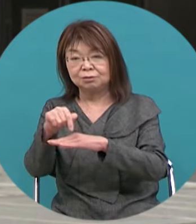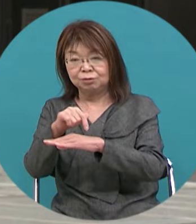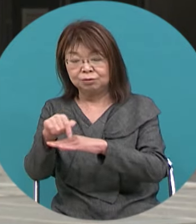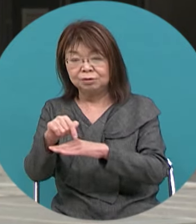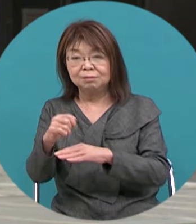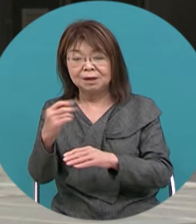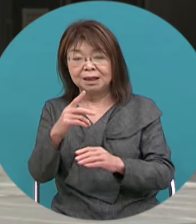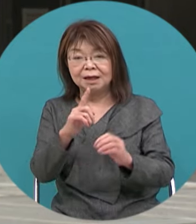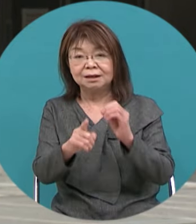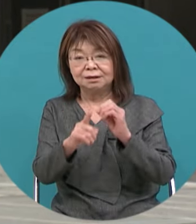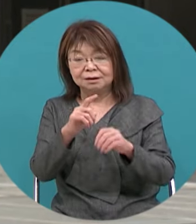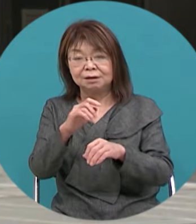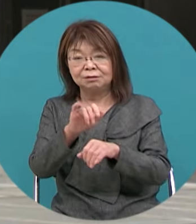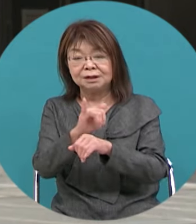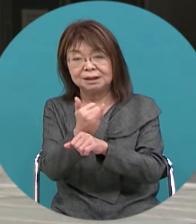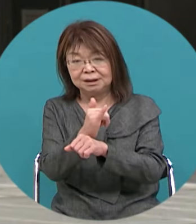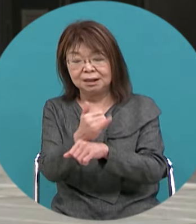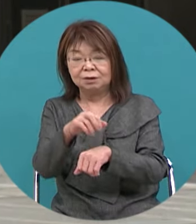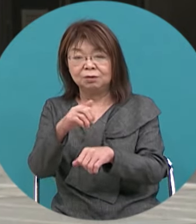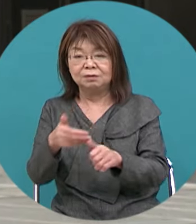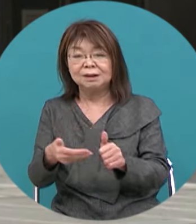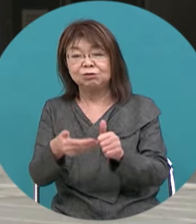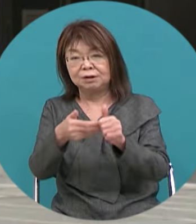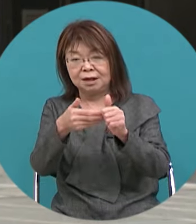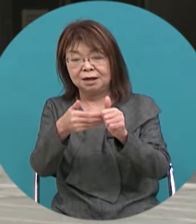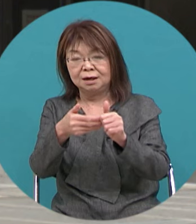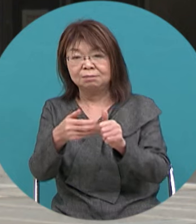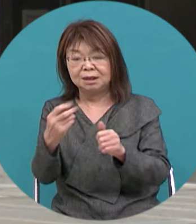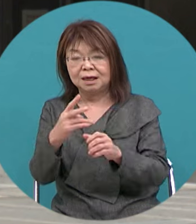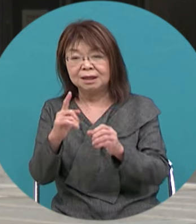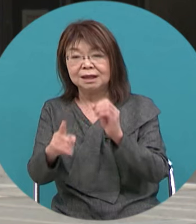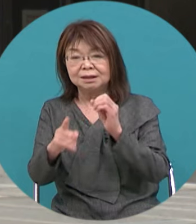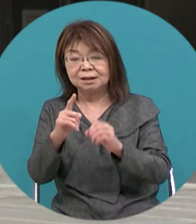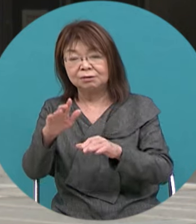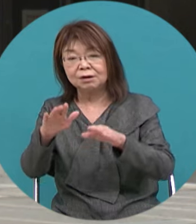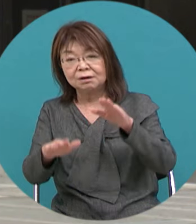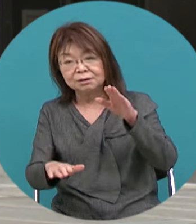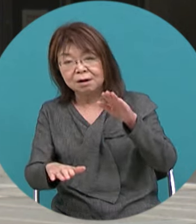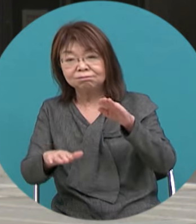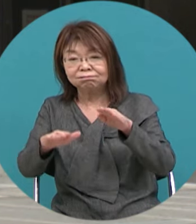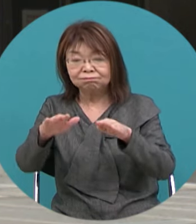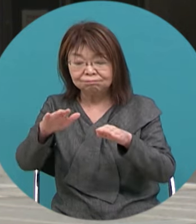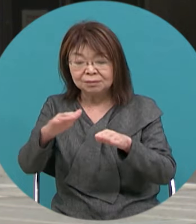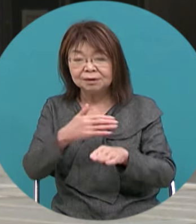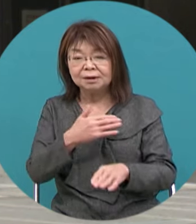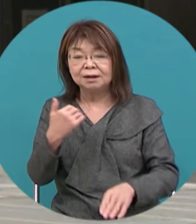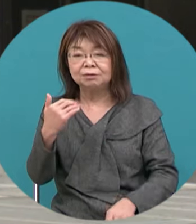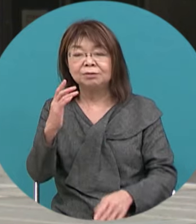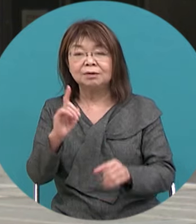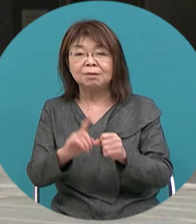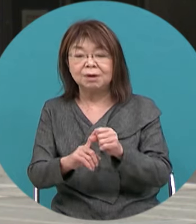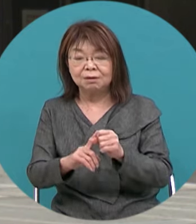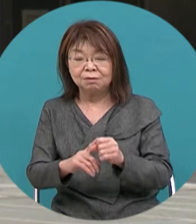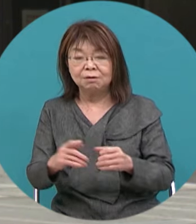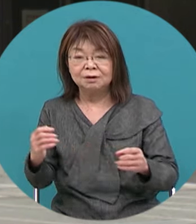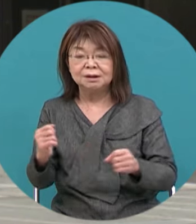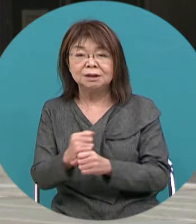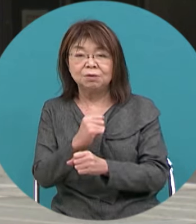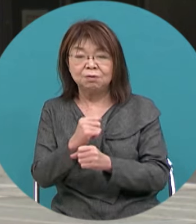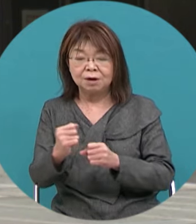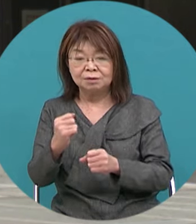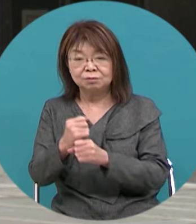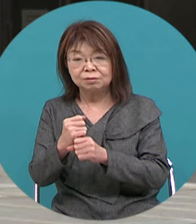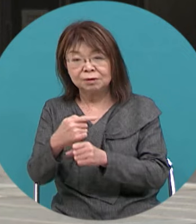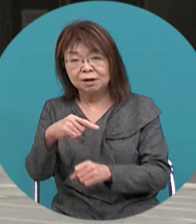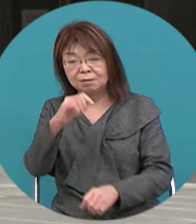ジタル人材の育成、だとか、デジタル格差ですね、こういうようなものを解消していくための事業が創出されていけ